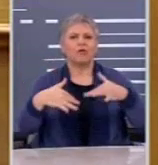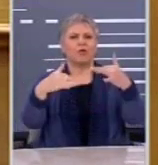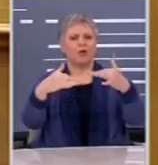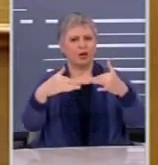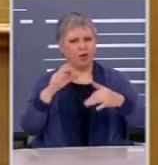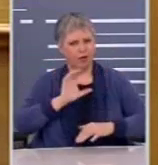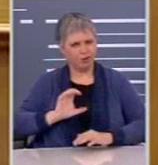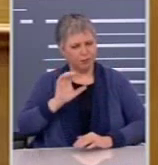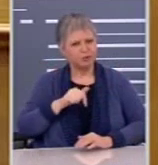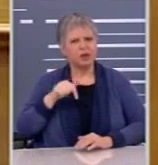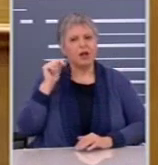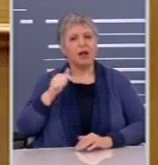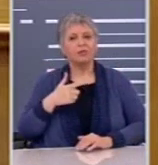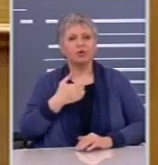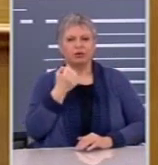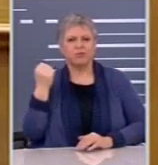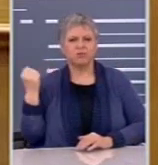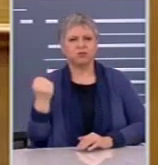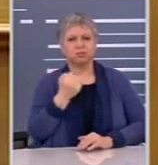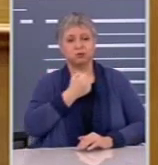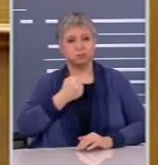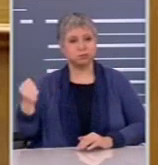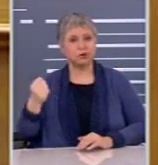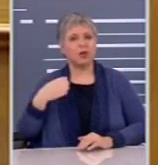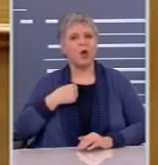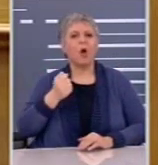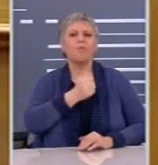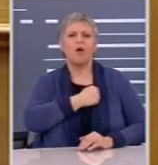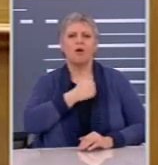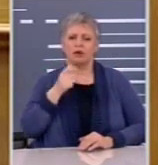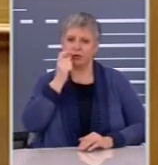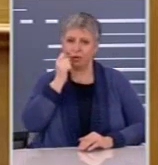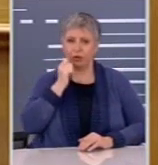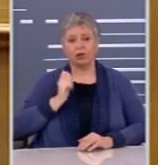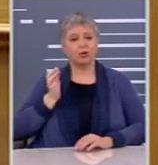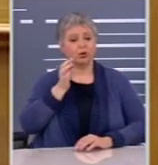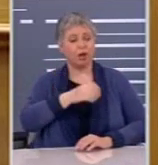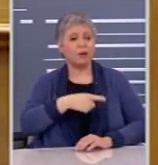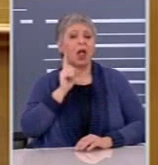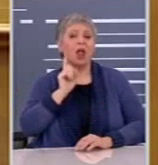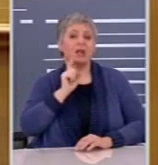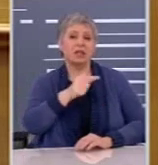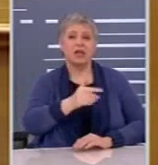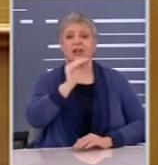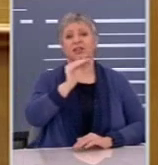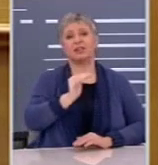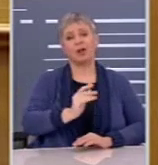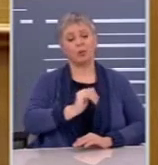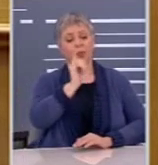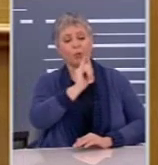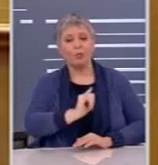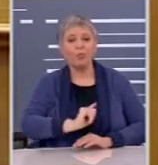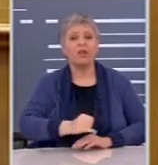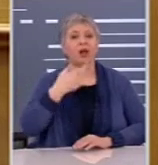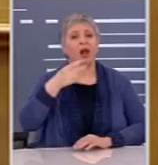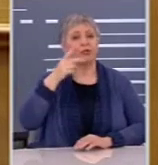Πολωνό Ευρωβουλευτή Γιάννους Κόρβιν Μίκη να υποστηρίζει πως οι γυναίκες είναι αδύναμες, μικρόσωμες και λιγότερο ευφυείς από τους άντρες, γι'